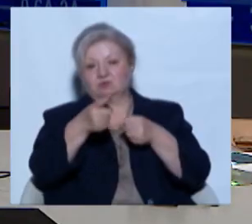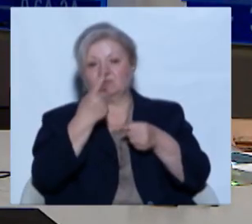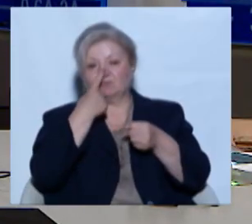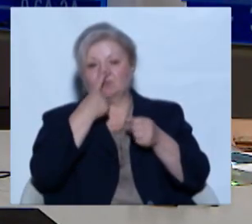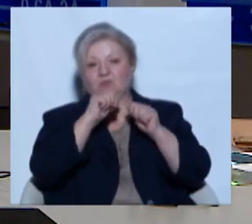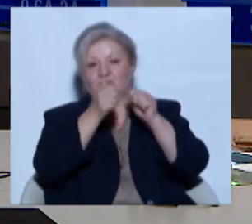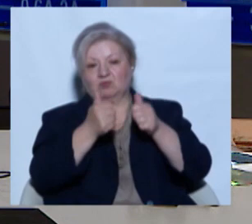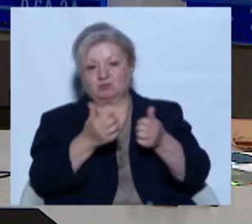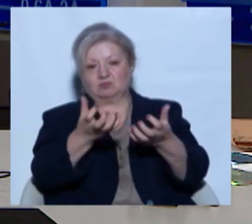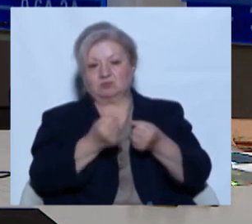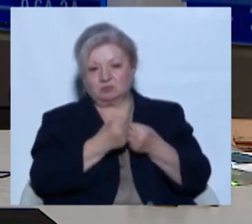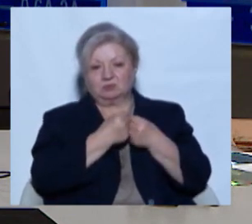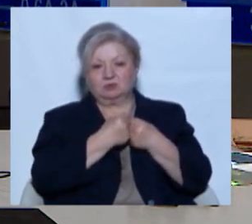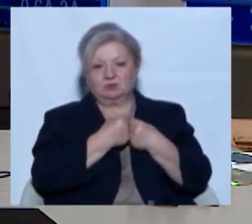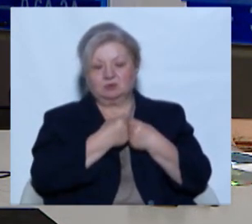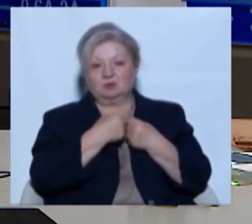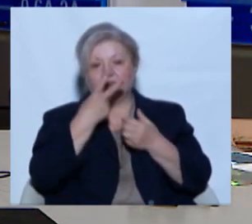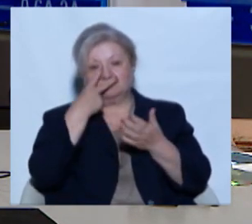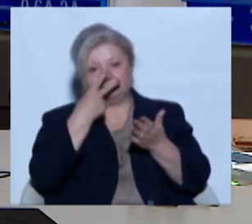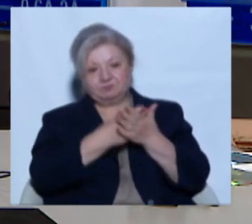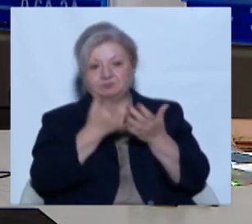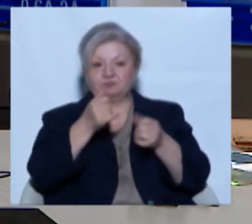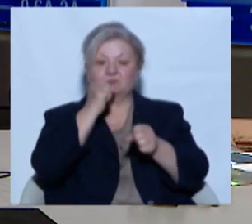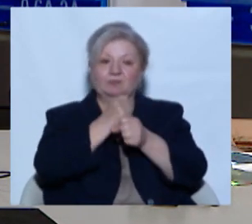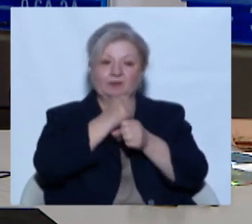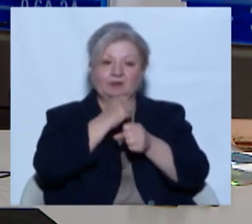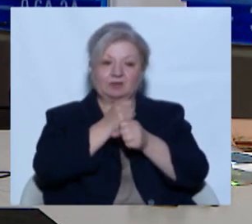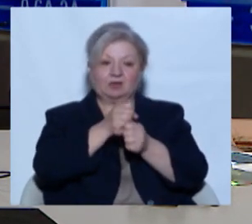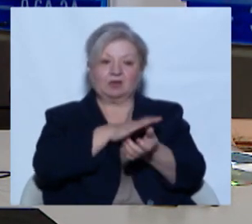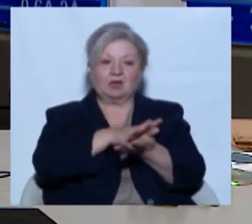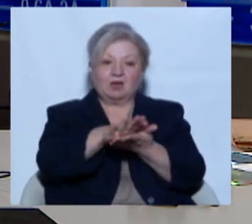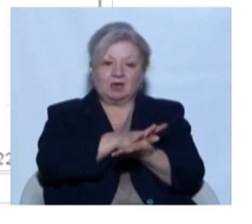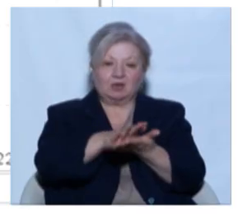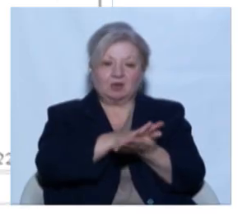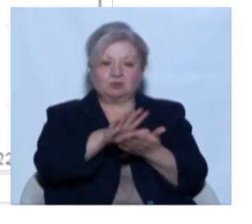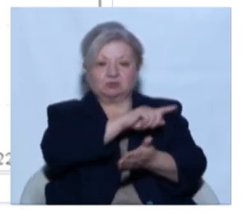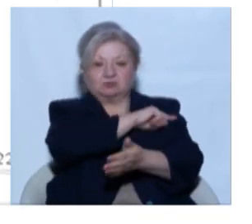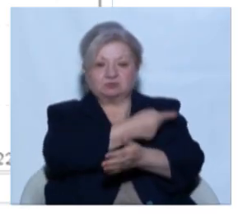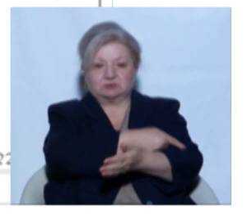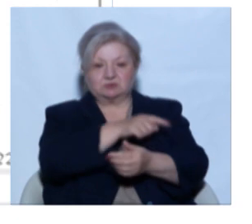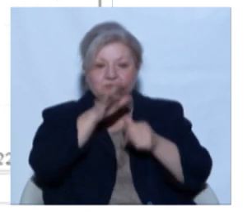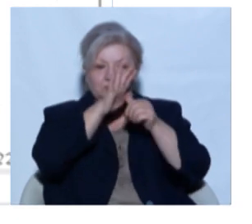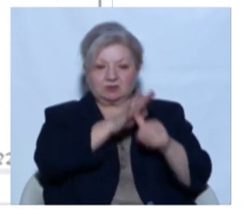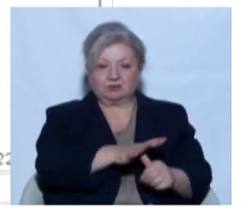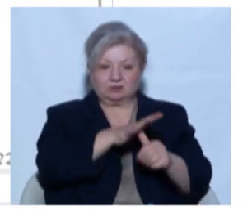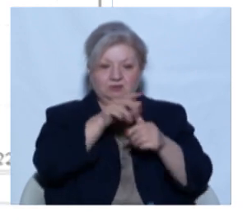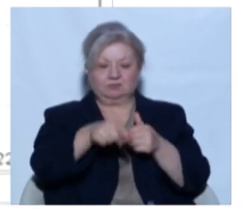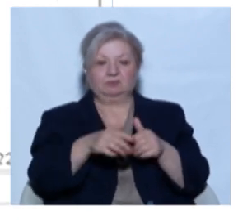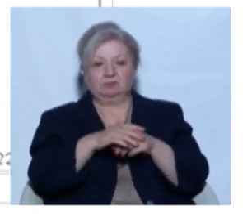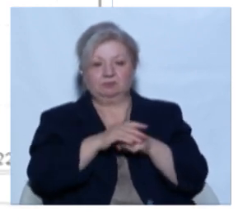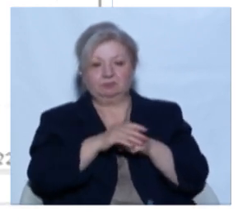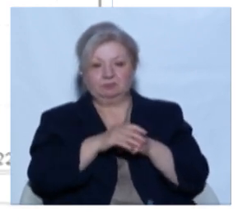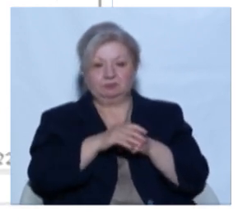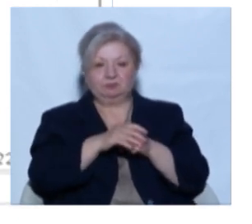პრინციპით და შევაჯამოთ მათი ჯამი, მივიღებთ ისევ აი ამ ფორმულას. ახლა ვნახოთ მუშაობა